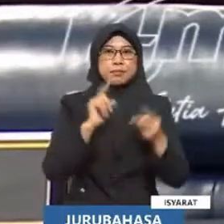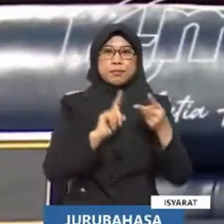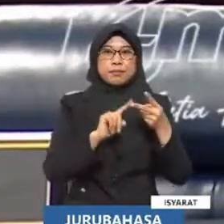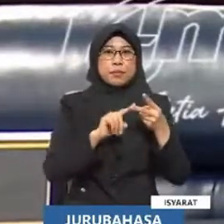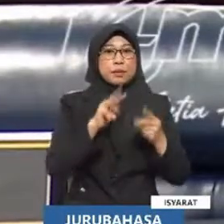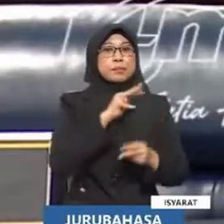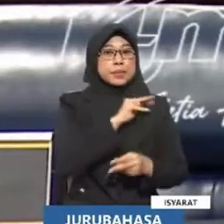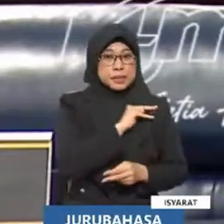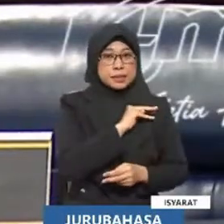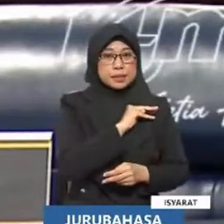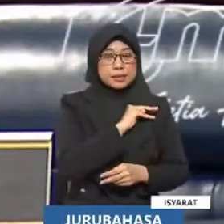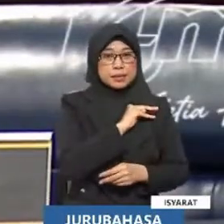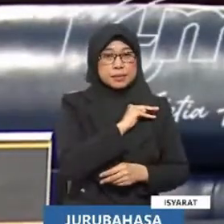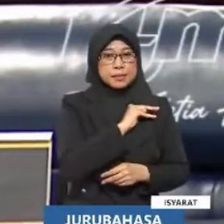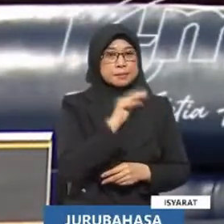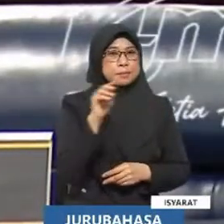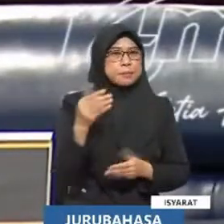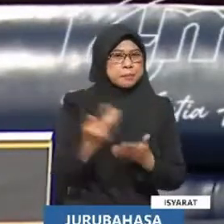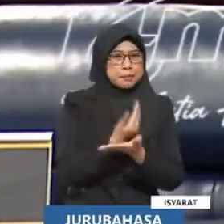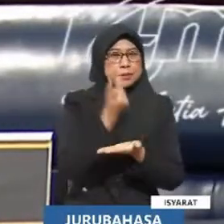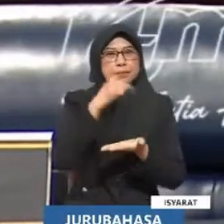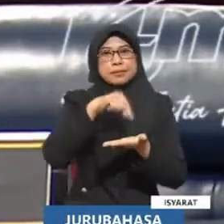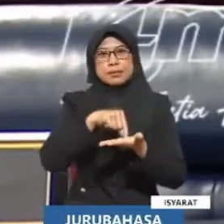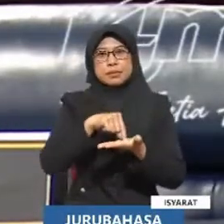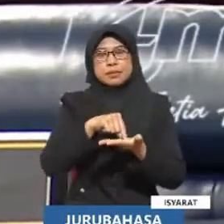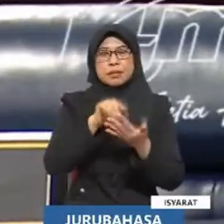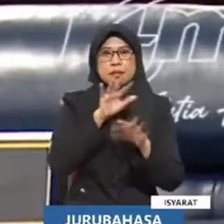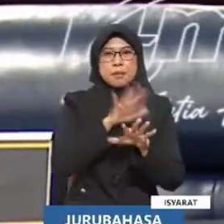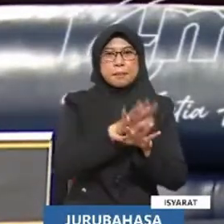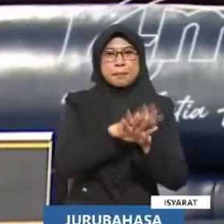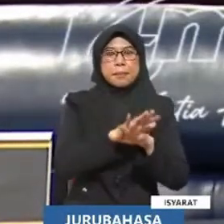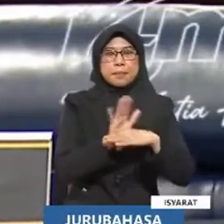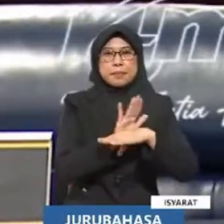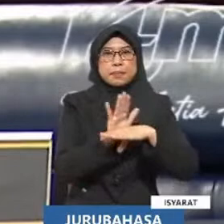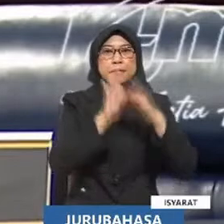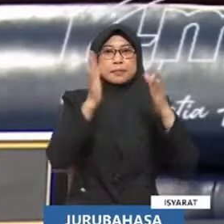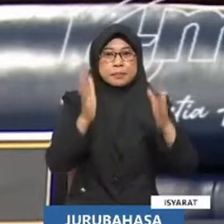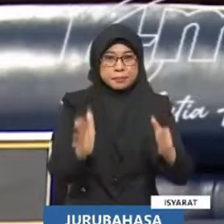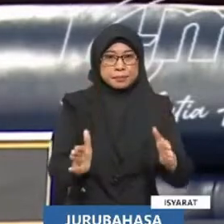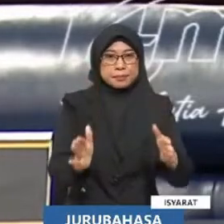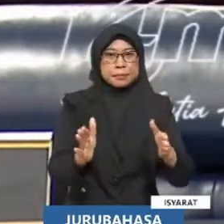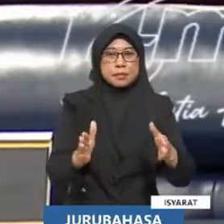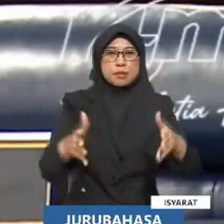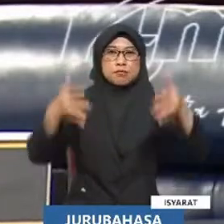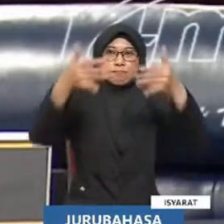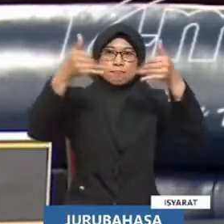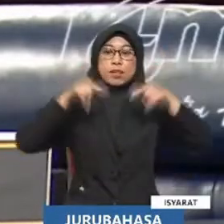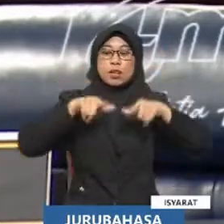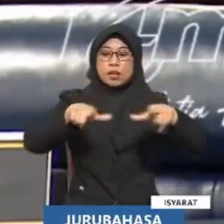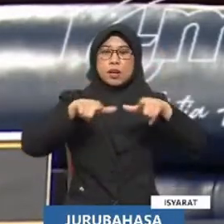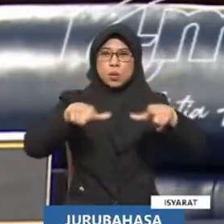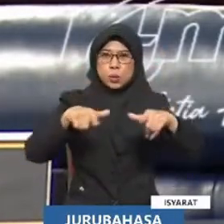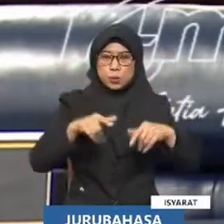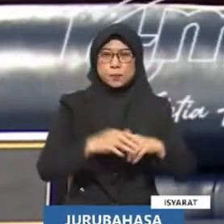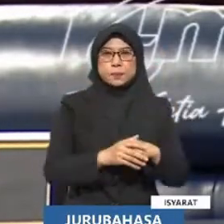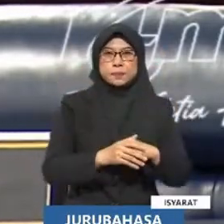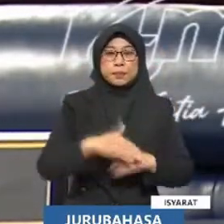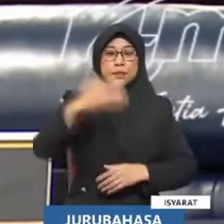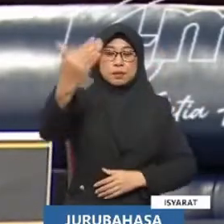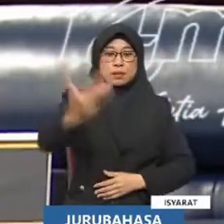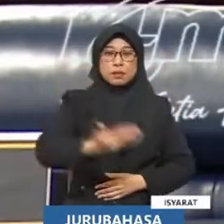menteri ada baru-baru ini ramai di antara pemain-pemain industri perabot telah pun dijemput